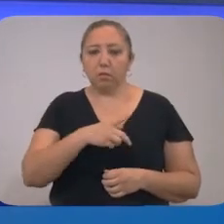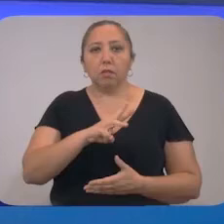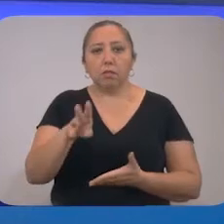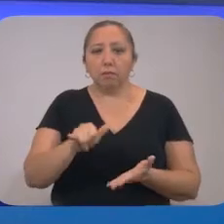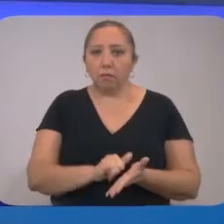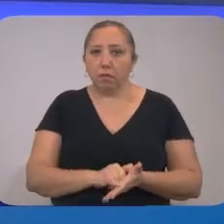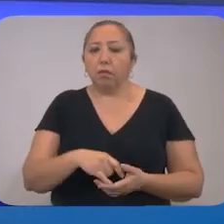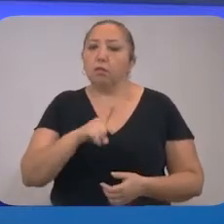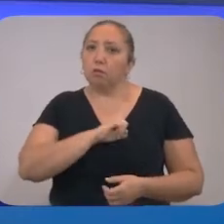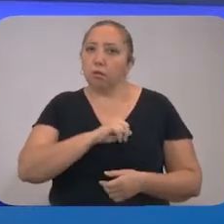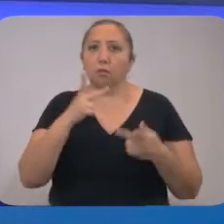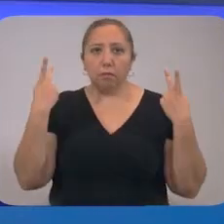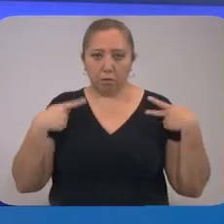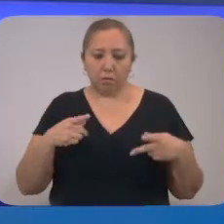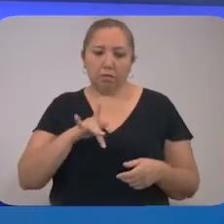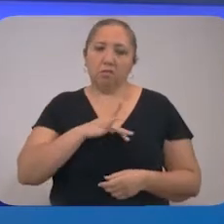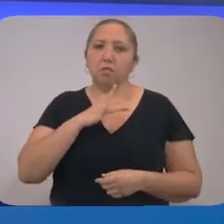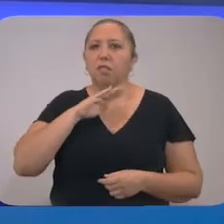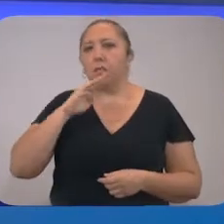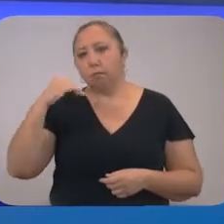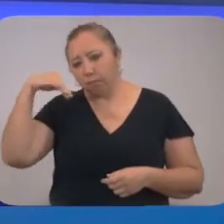tiobo. Tu chikul internet,